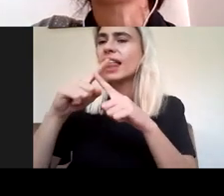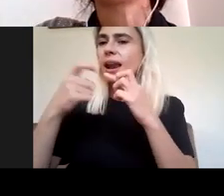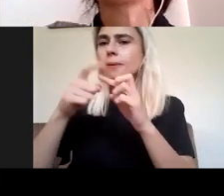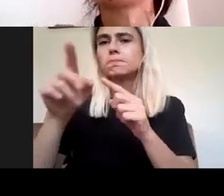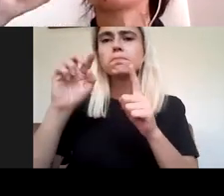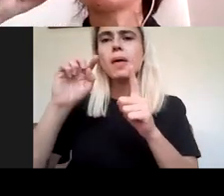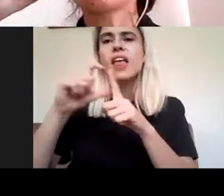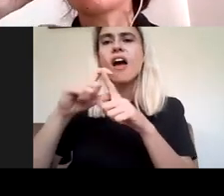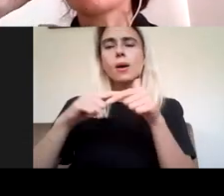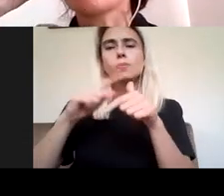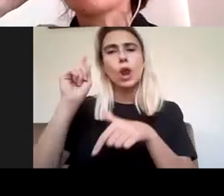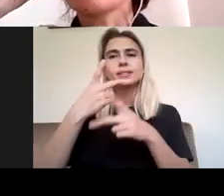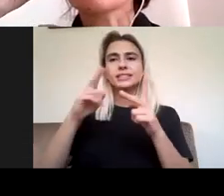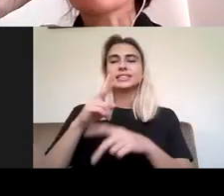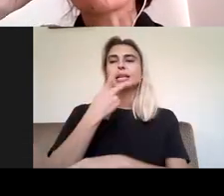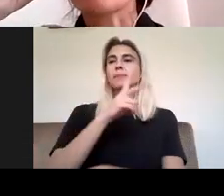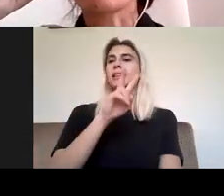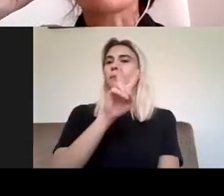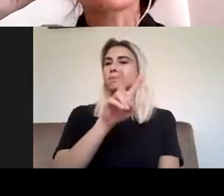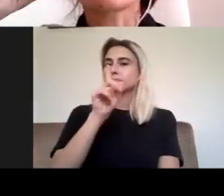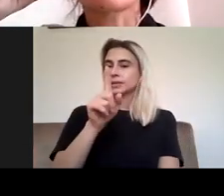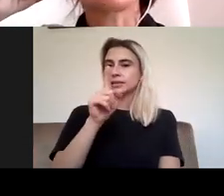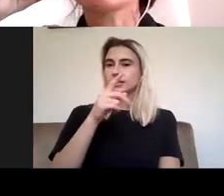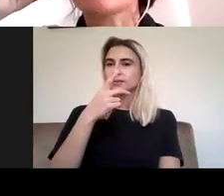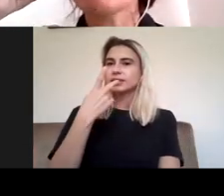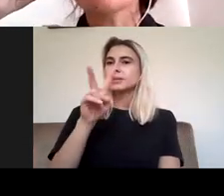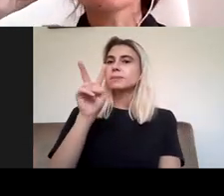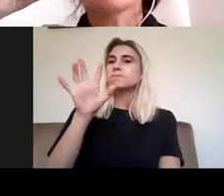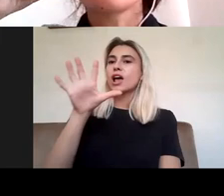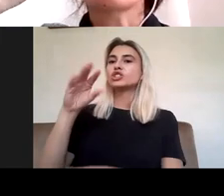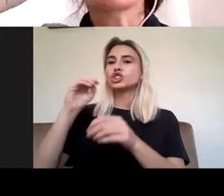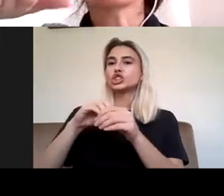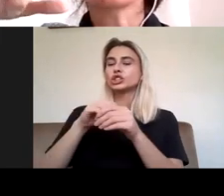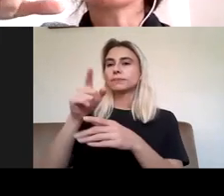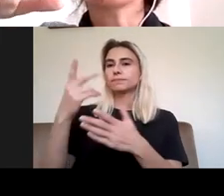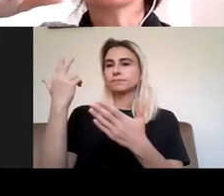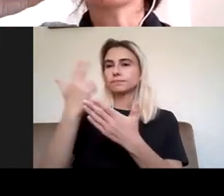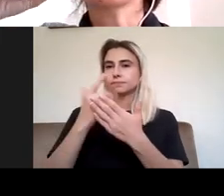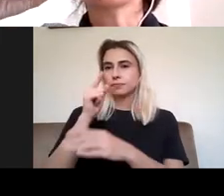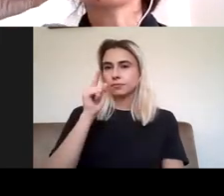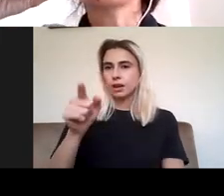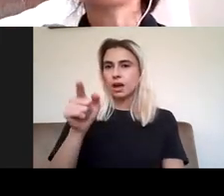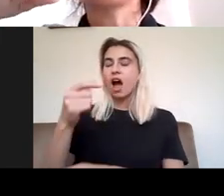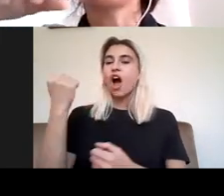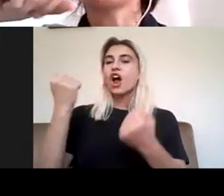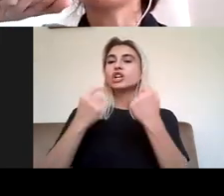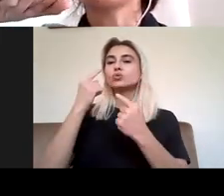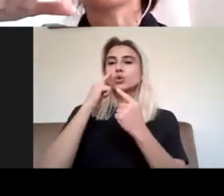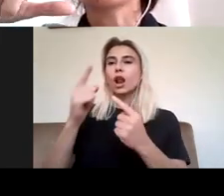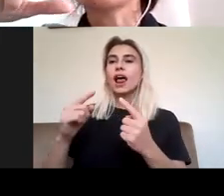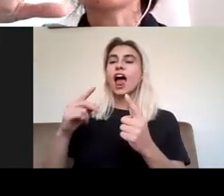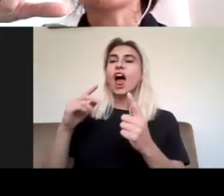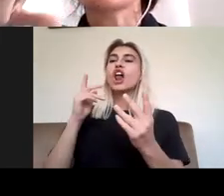olarak. 2021-2025 için taslak belge olarak şu an yayında. Araç türlerine göre erişilebilirlik uyumu ile